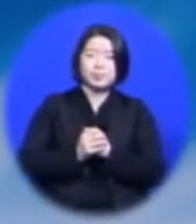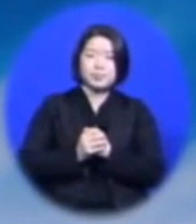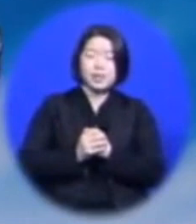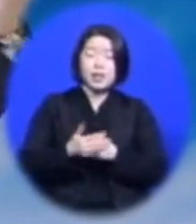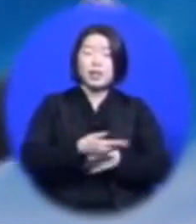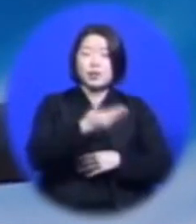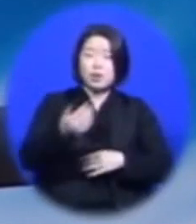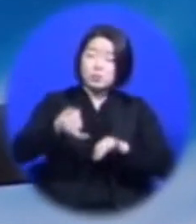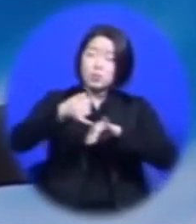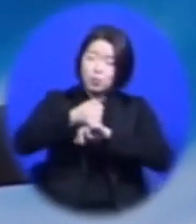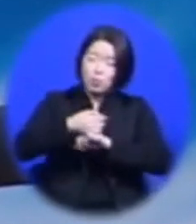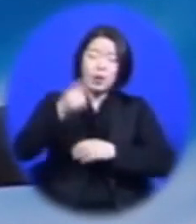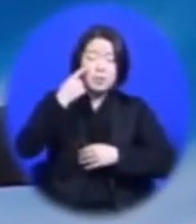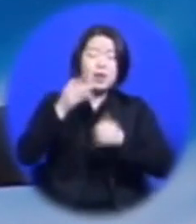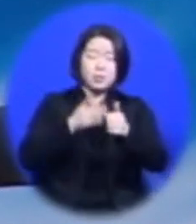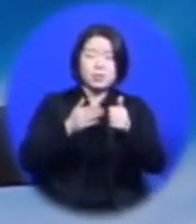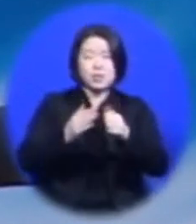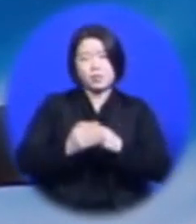여러분 꼭 해보세요.